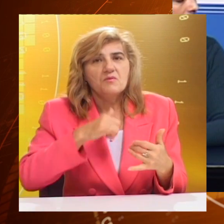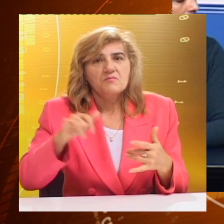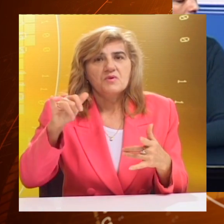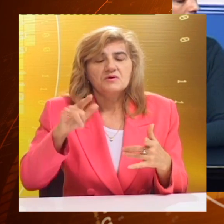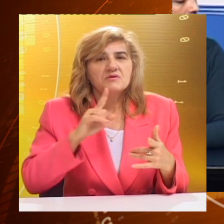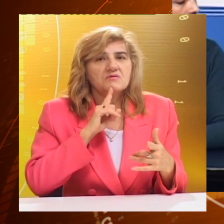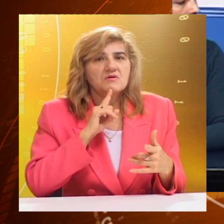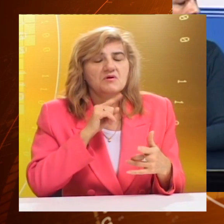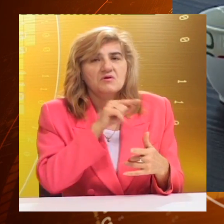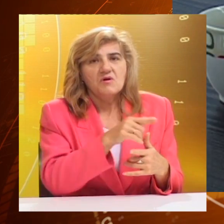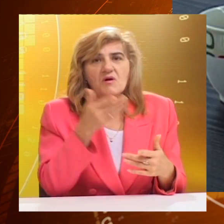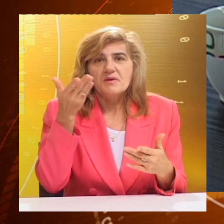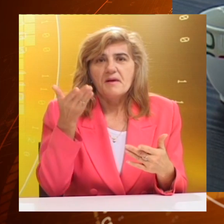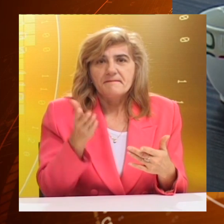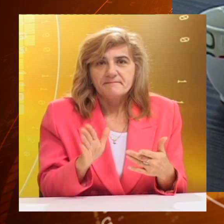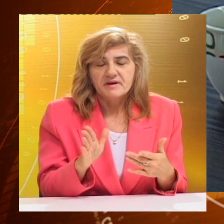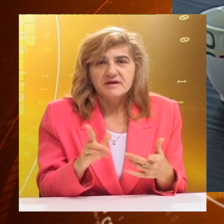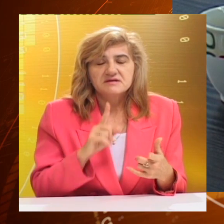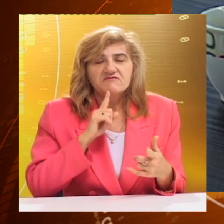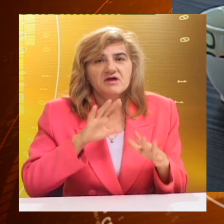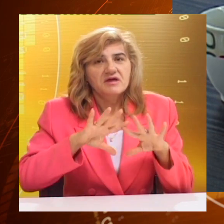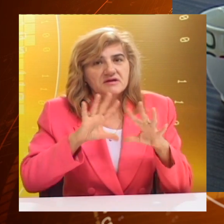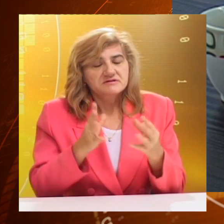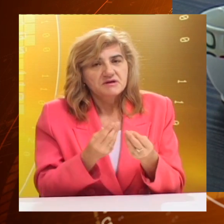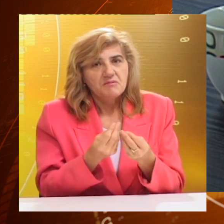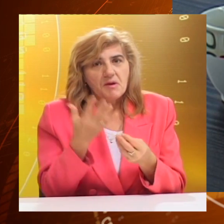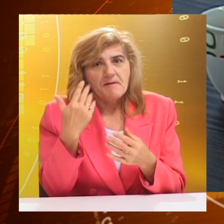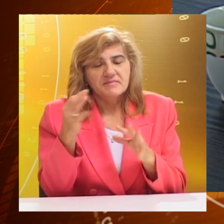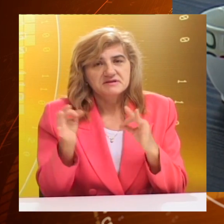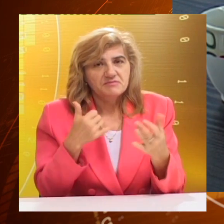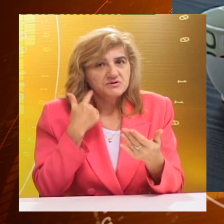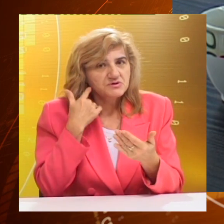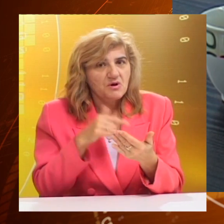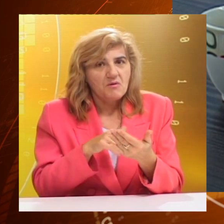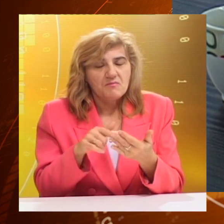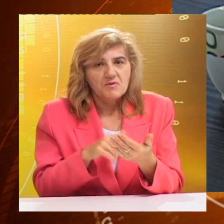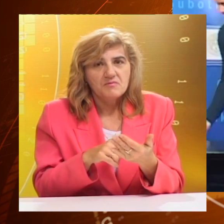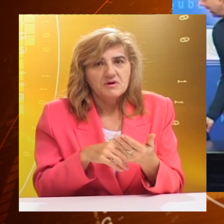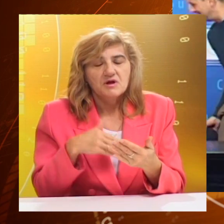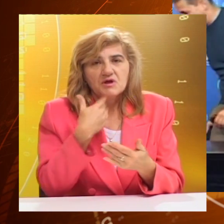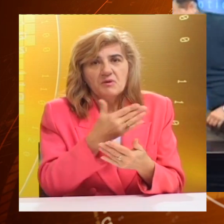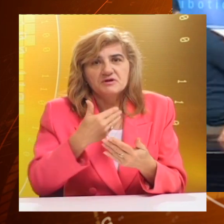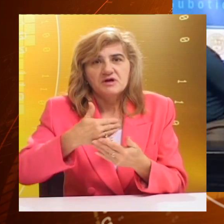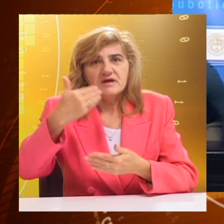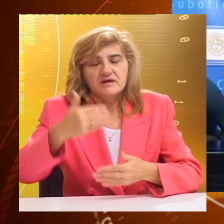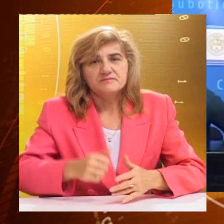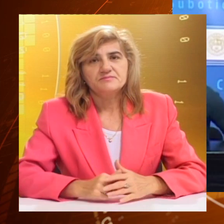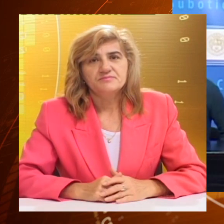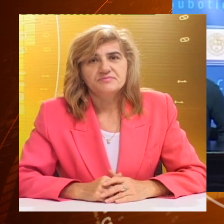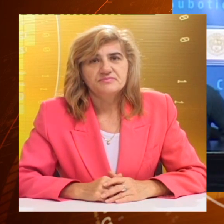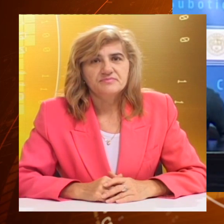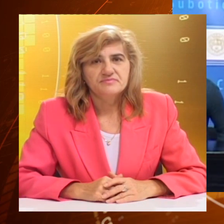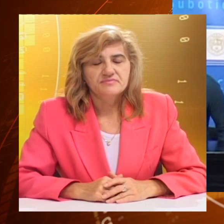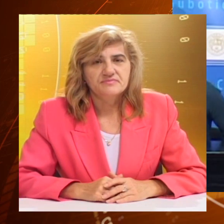dobiti putovanje u evropsku zemlju koju je predstavljala, a 50% od ukupnog prihoda od poslatih poruka ići će u budžet